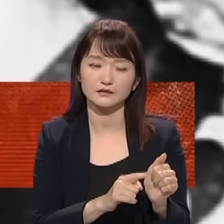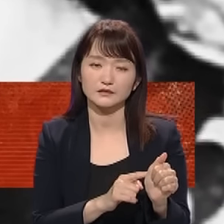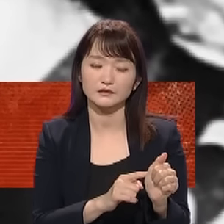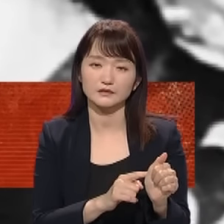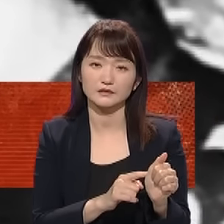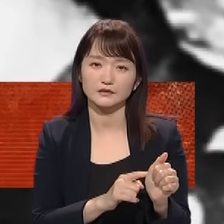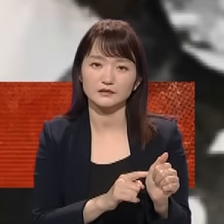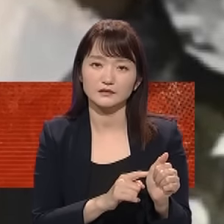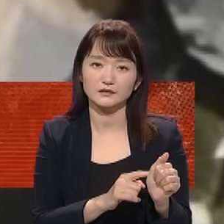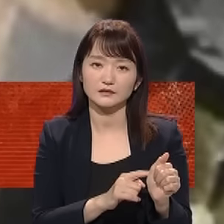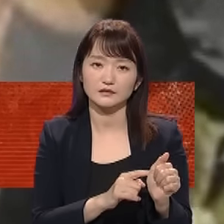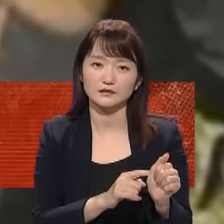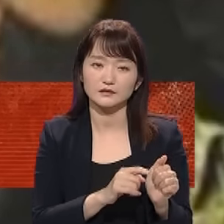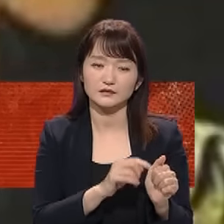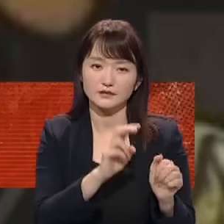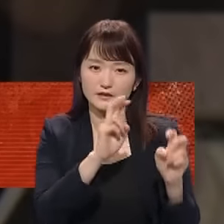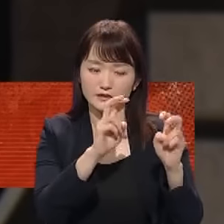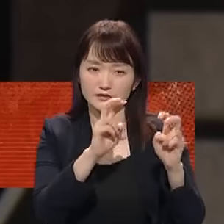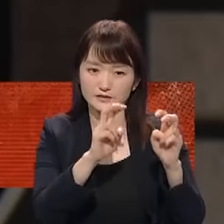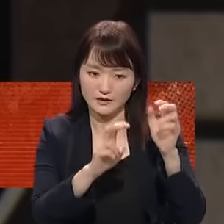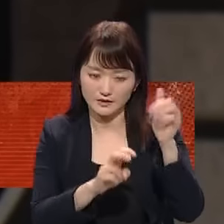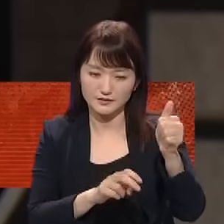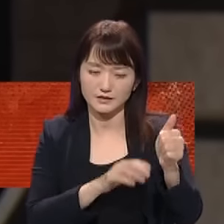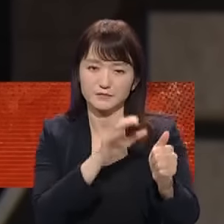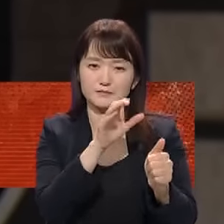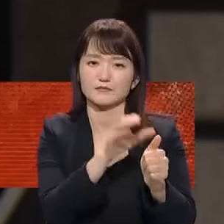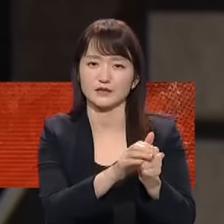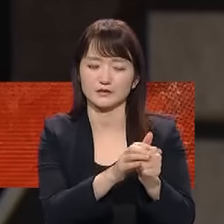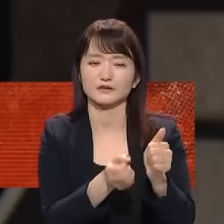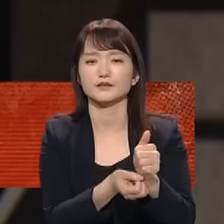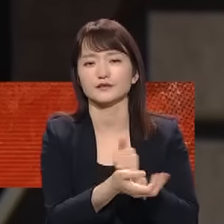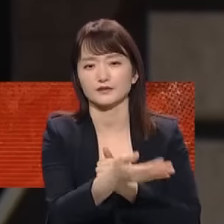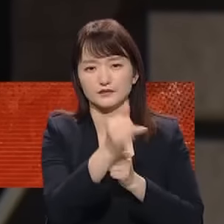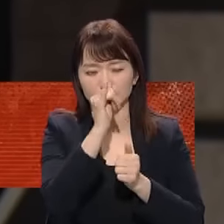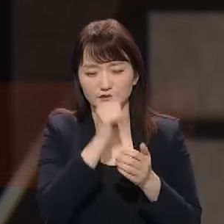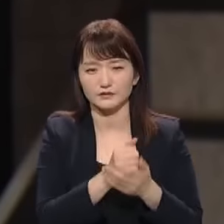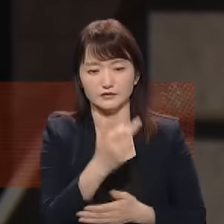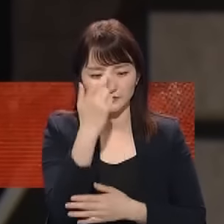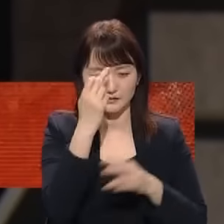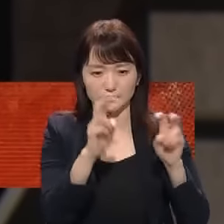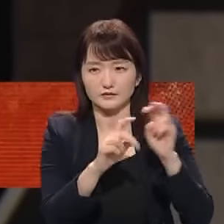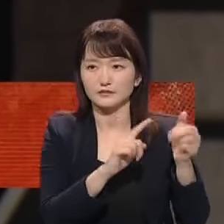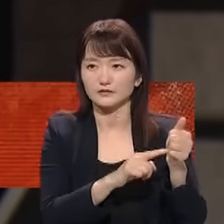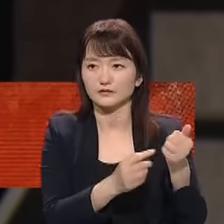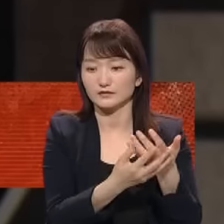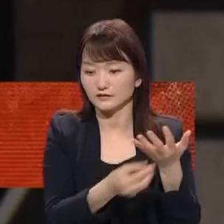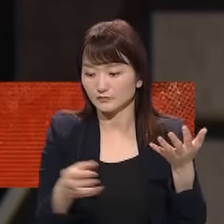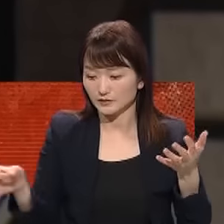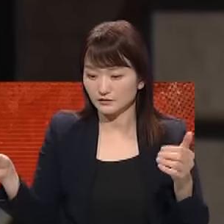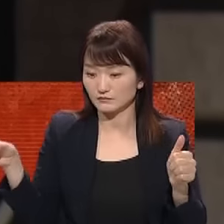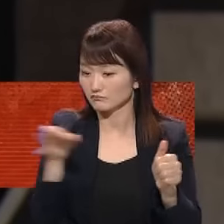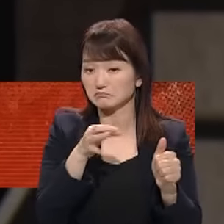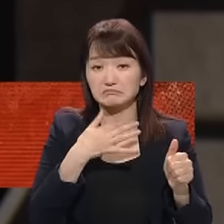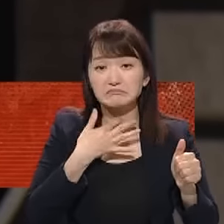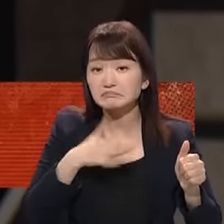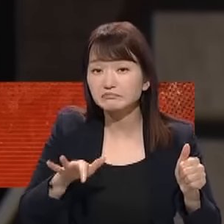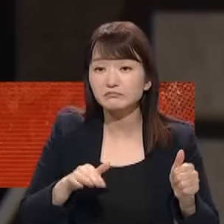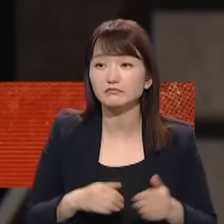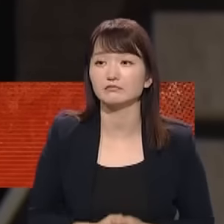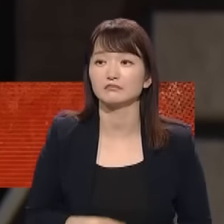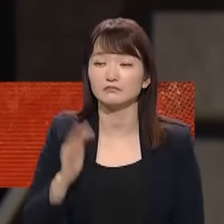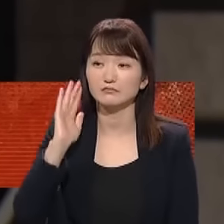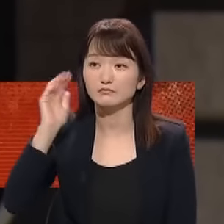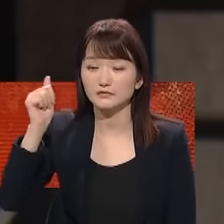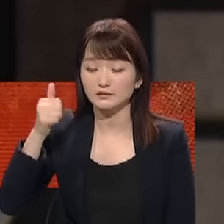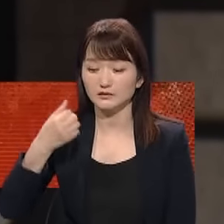있어서 대단히 큰 작용을 했다라고 주장을 하고 있는데 이에 대해서 최 회장 측에서는 비자금 받은 사실이 없다. 그리고 오히려